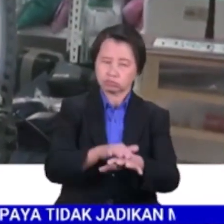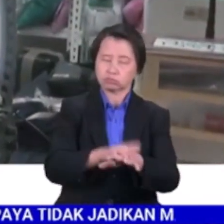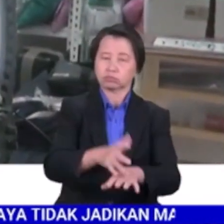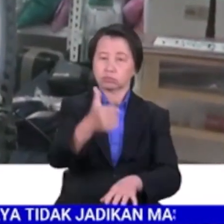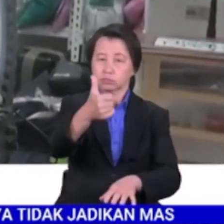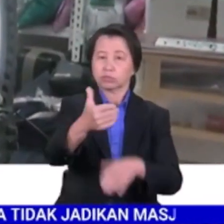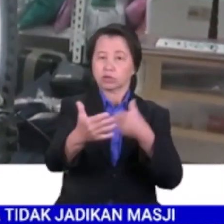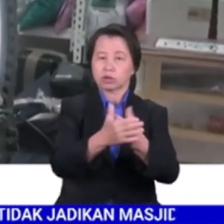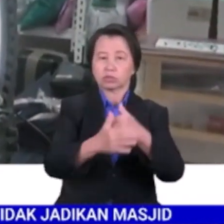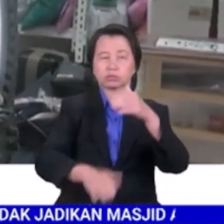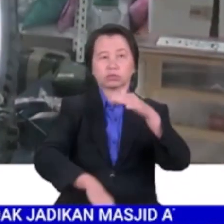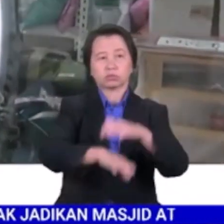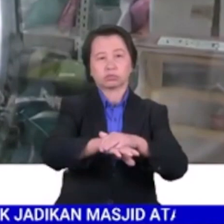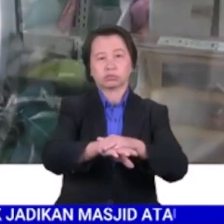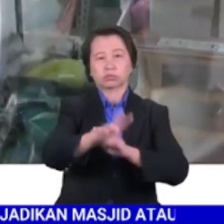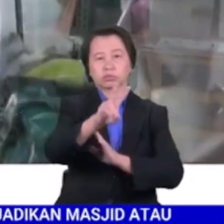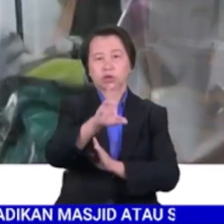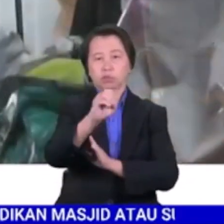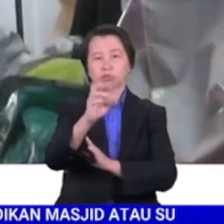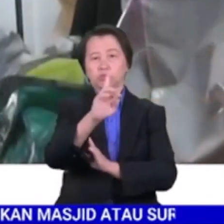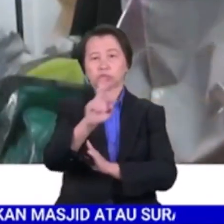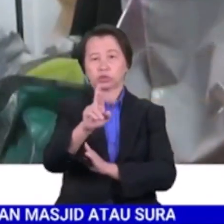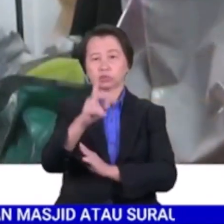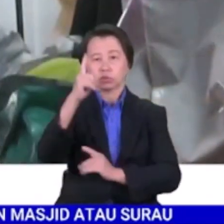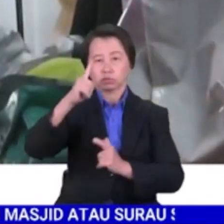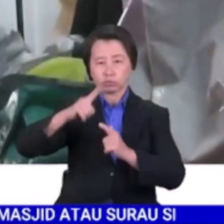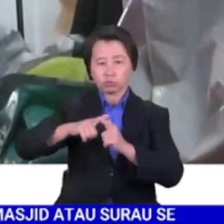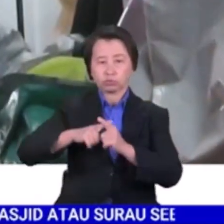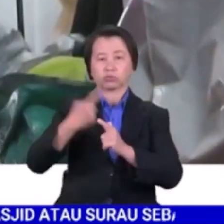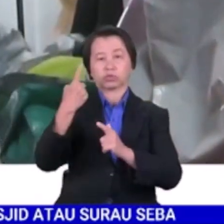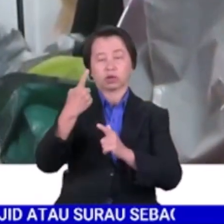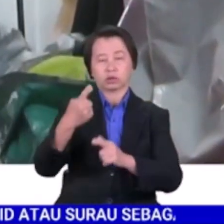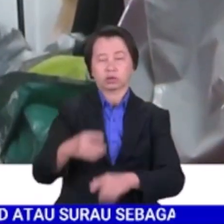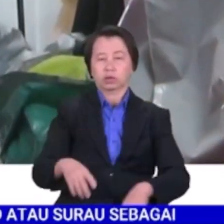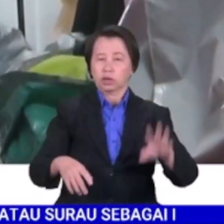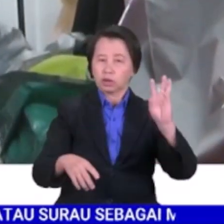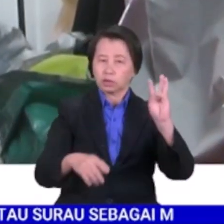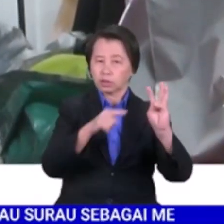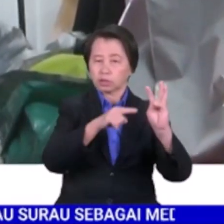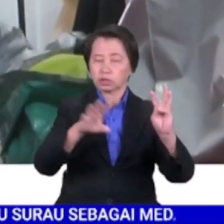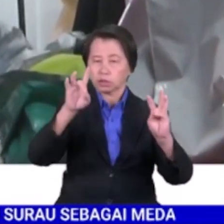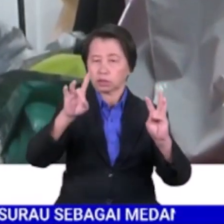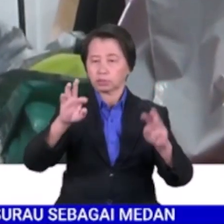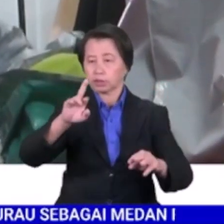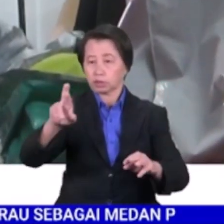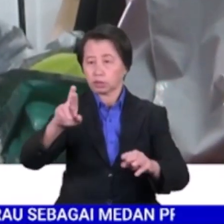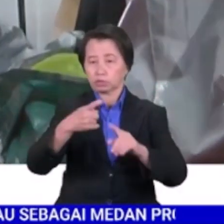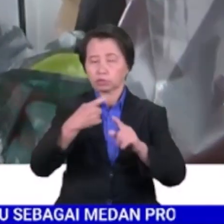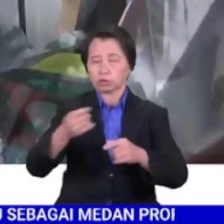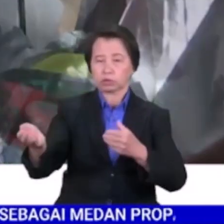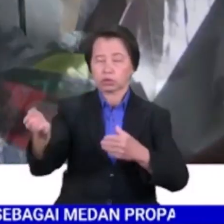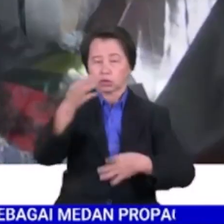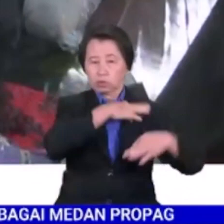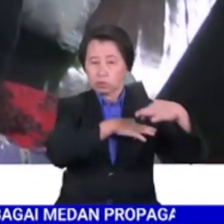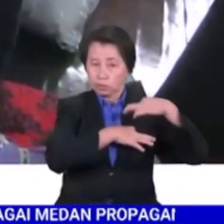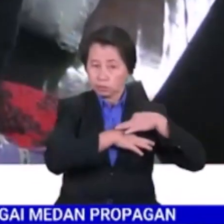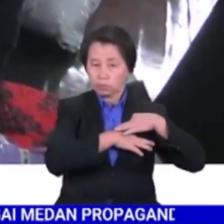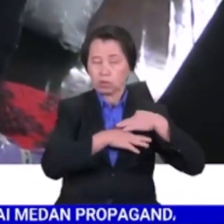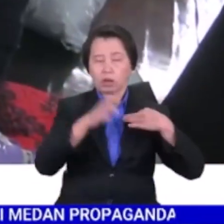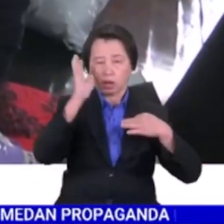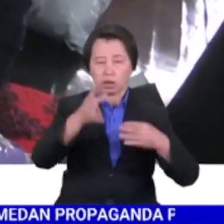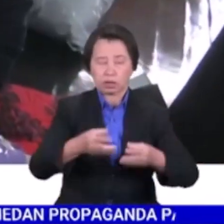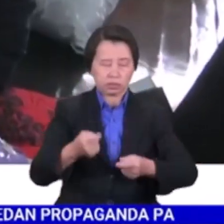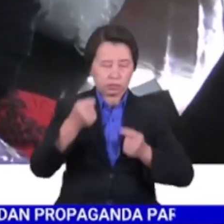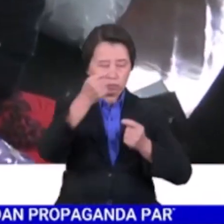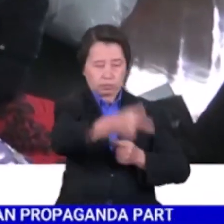menggalakkan sehingga mencecah hasil RM20,000 sebulan. RM6,000 hingga RM8,000 daripada pulangan yang diterima